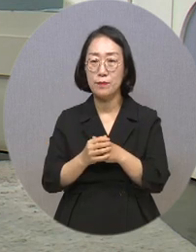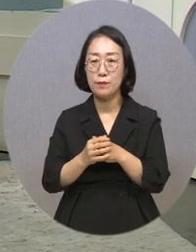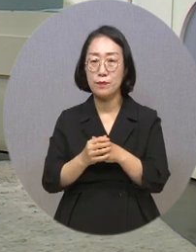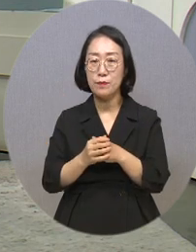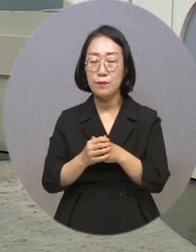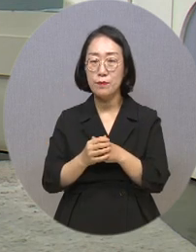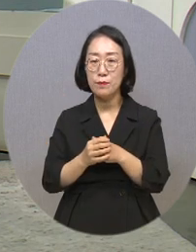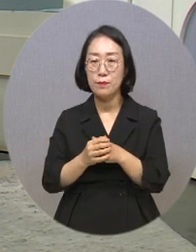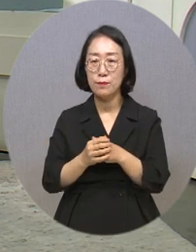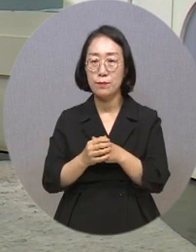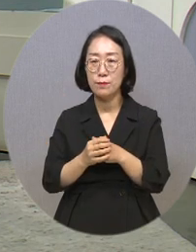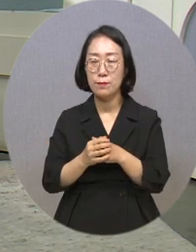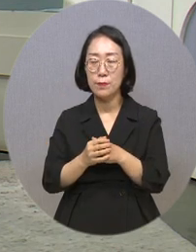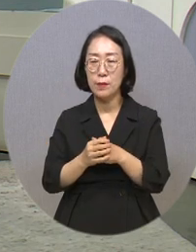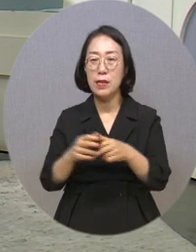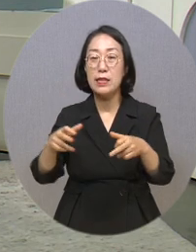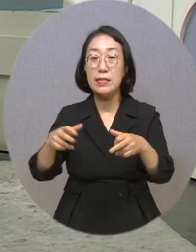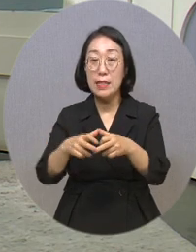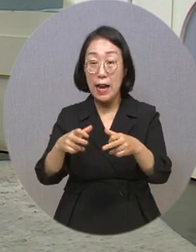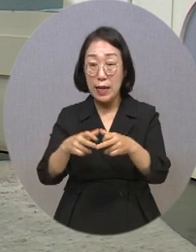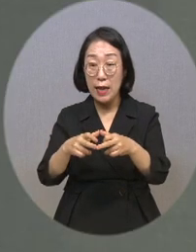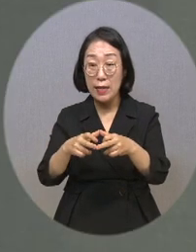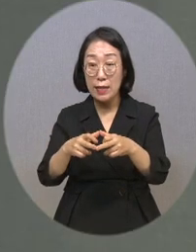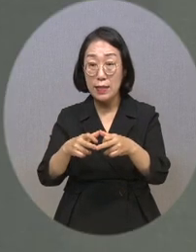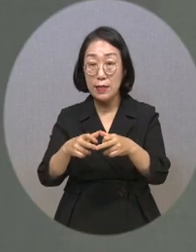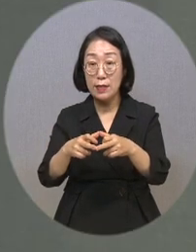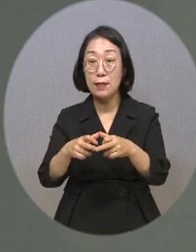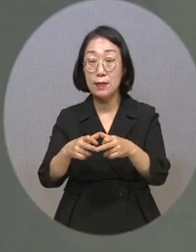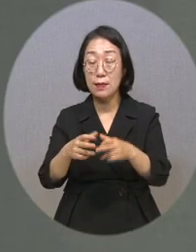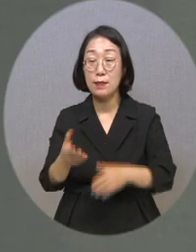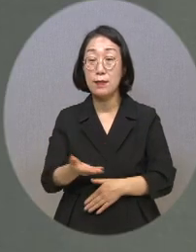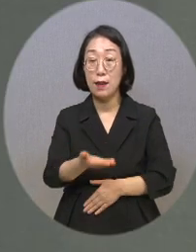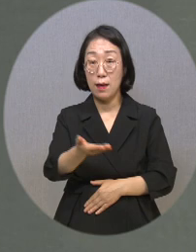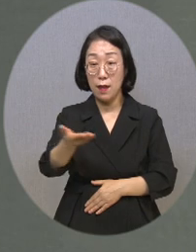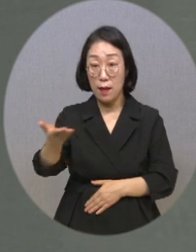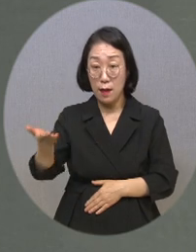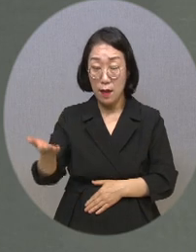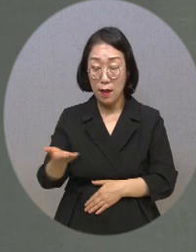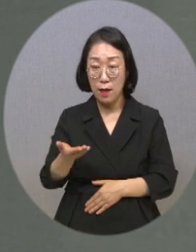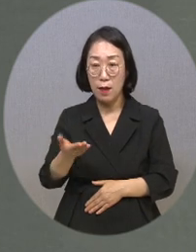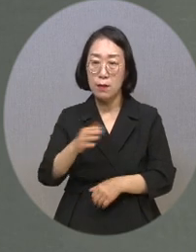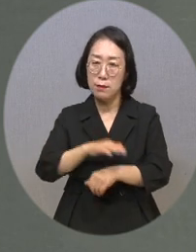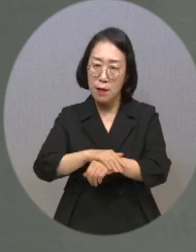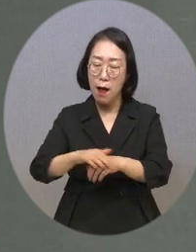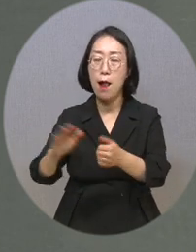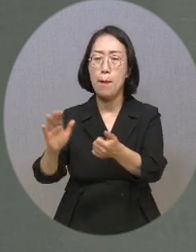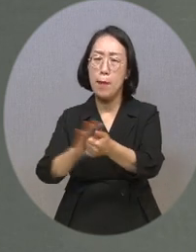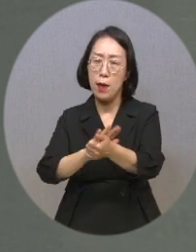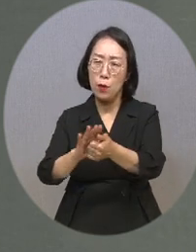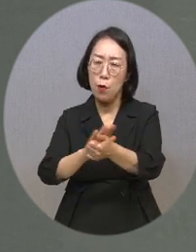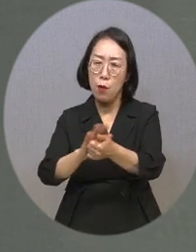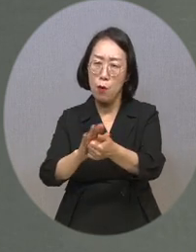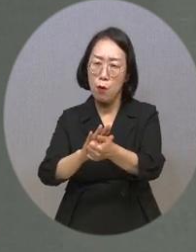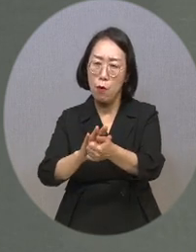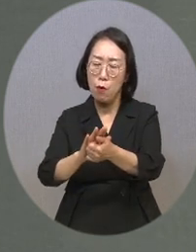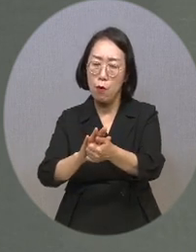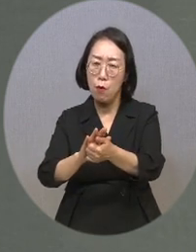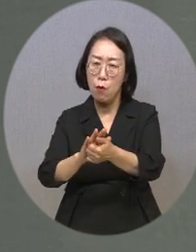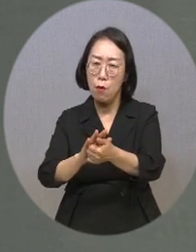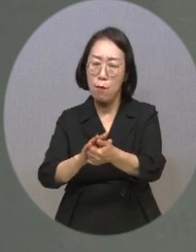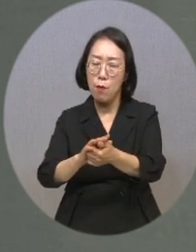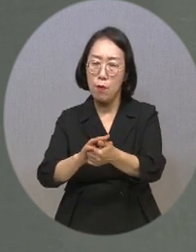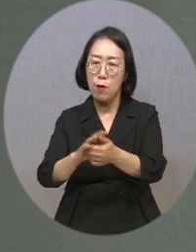선진국의 경우에 장애인들의 여러 가지 그 잘 배려되는 사회